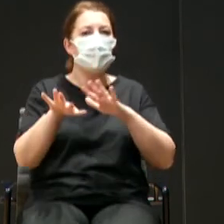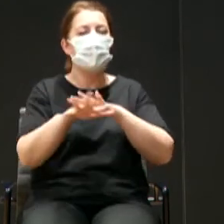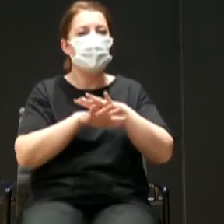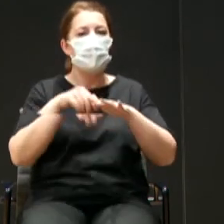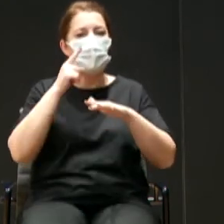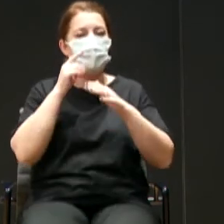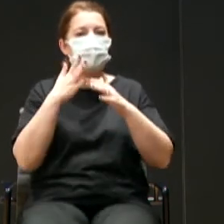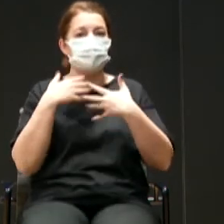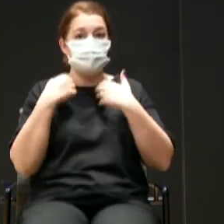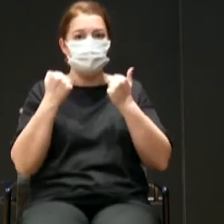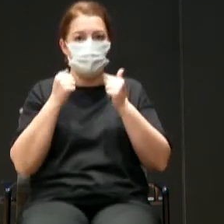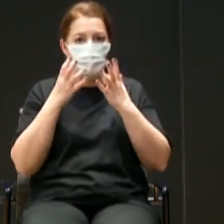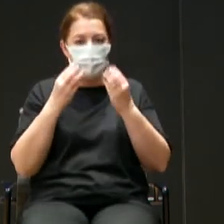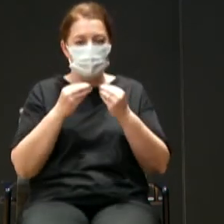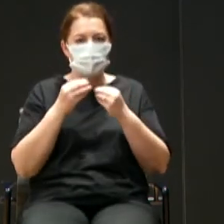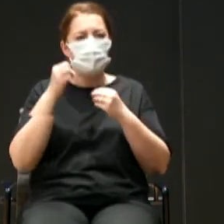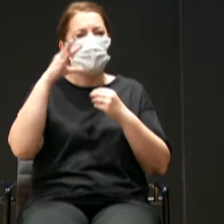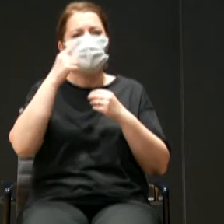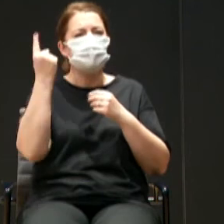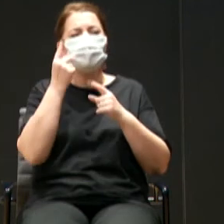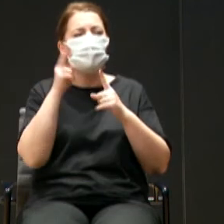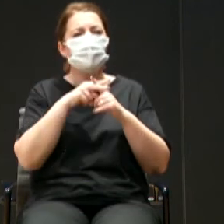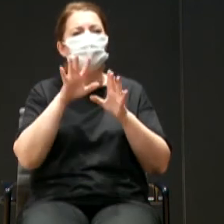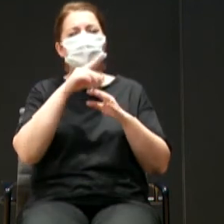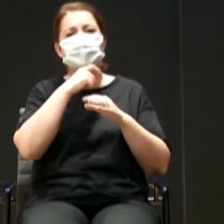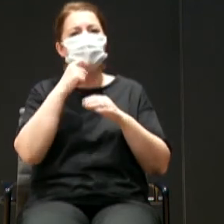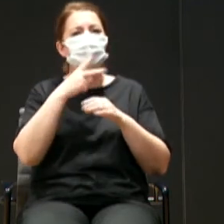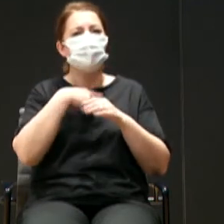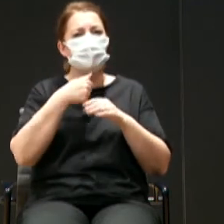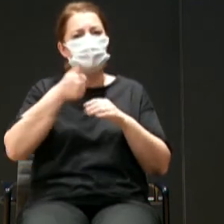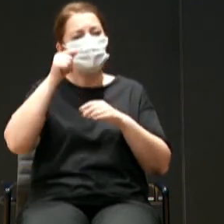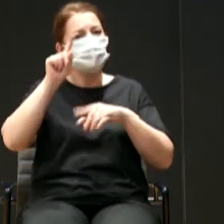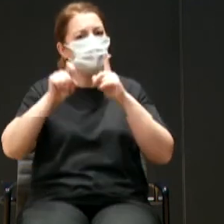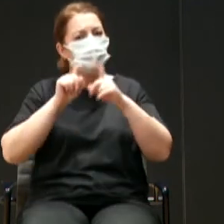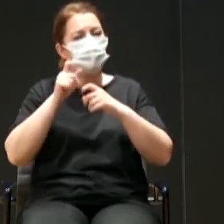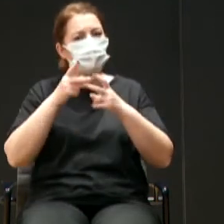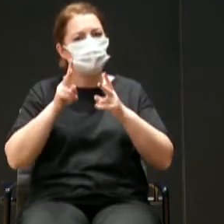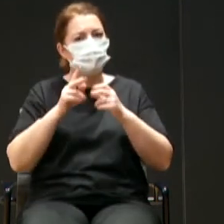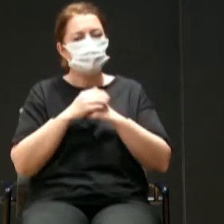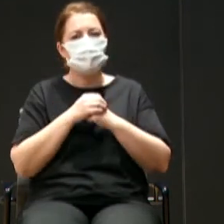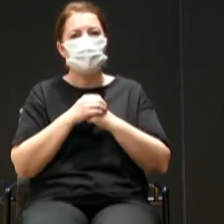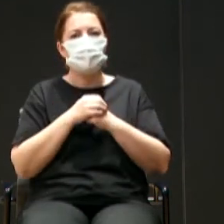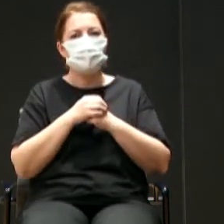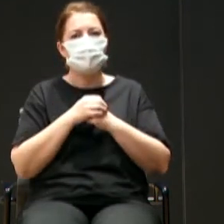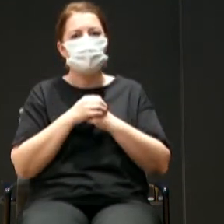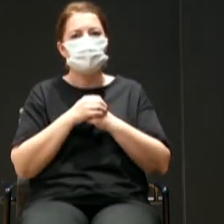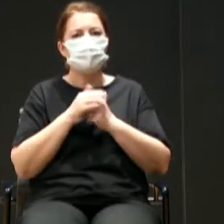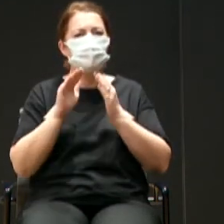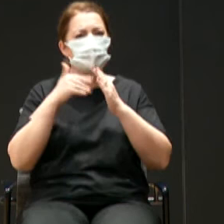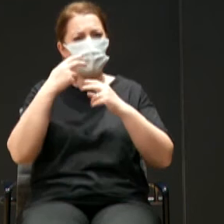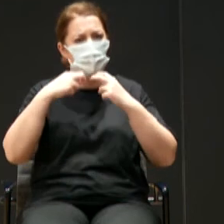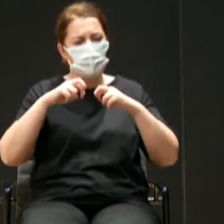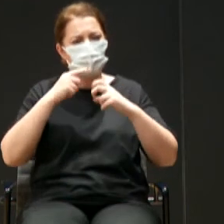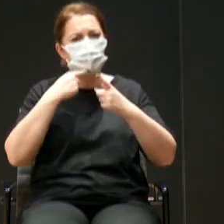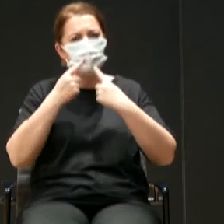Yoksa AK Parti buraya hiçbir şey katmamıştır. Eski belediye başkanlarınızı da sorgulayın. birebir oturup konuşsak sen daha çok dert yanarsın